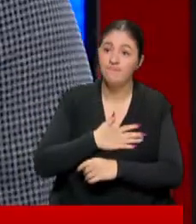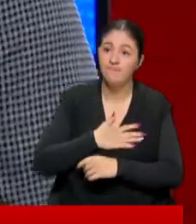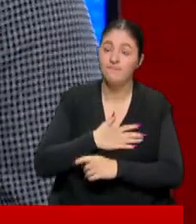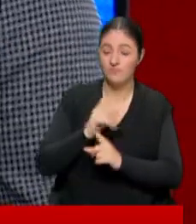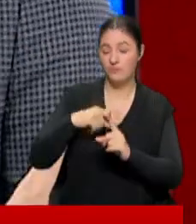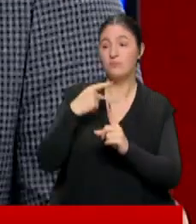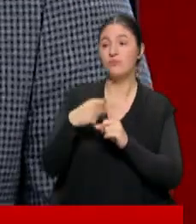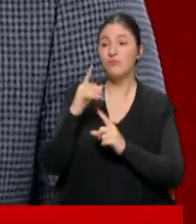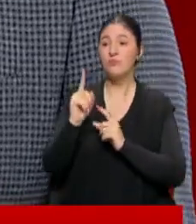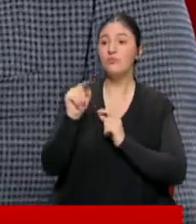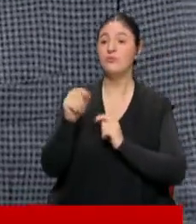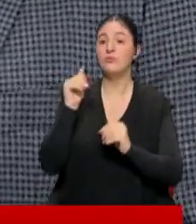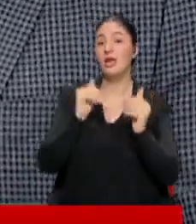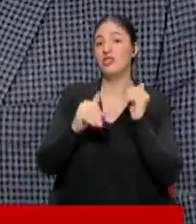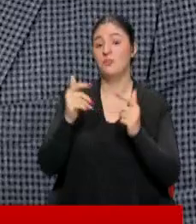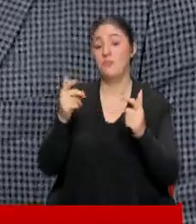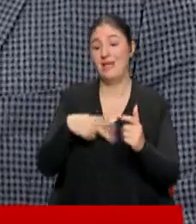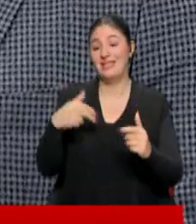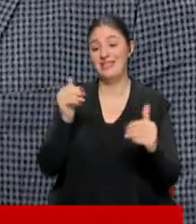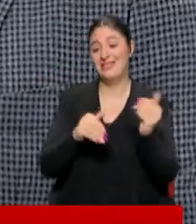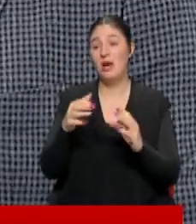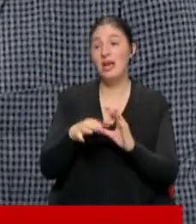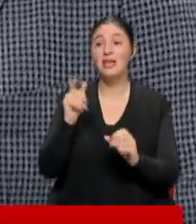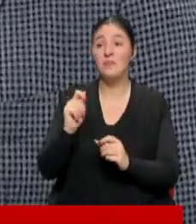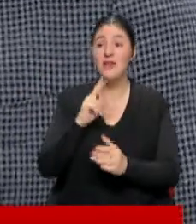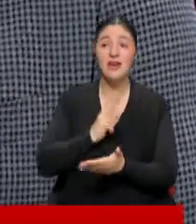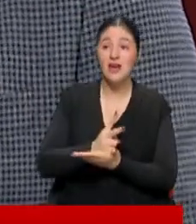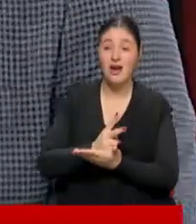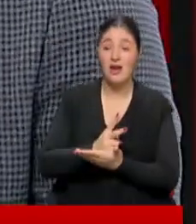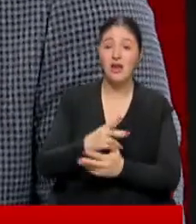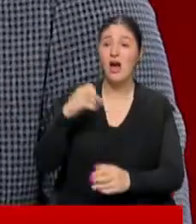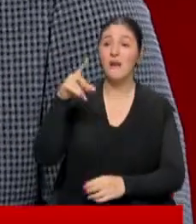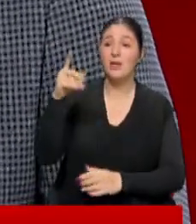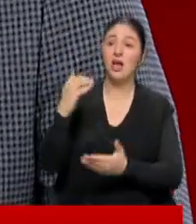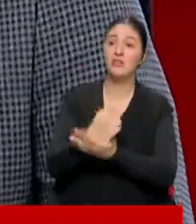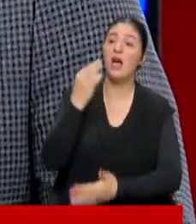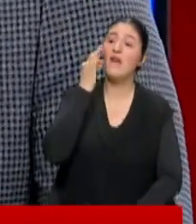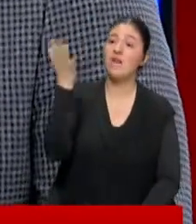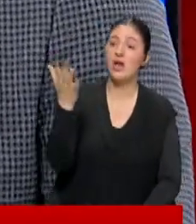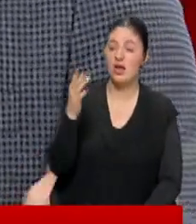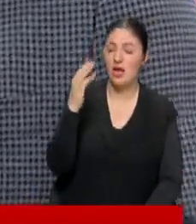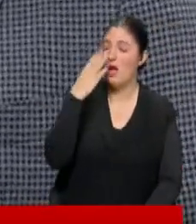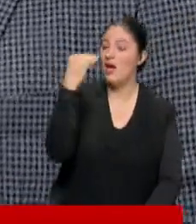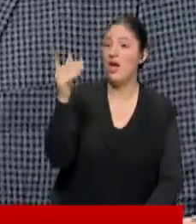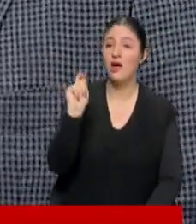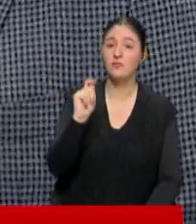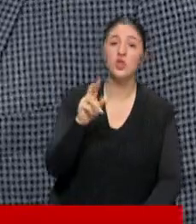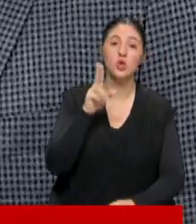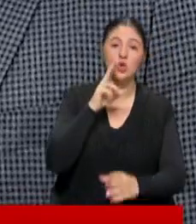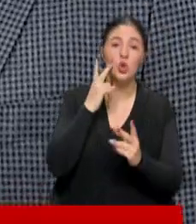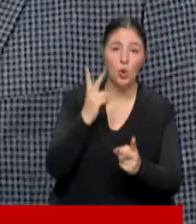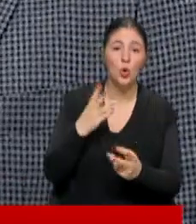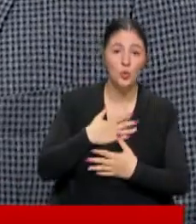Artı bu seçim yerel seçimlerle ilgili aldıkları kararın AK Parti'yi kazandırma sonucunu doğuracağını da